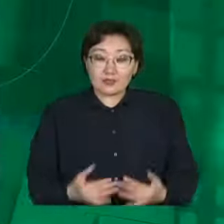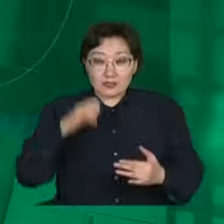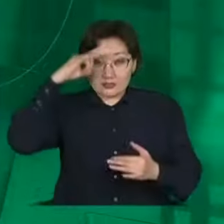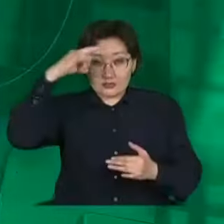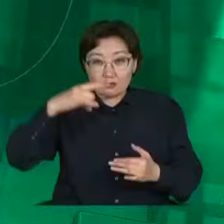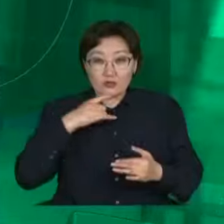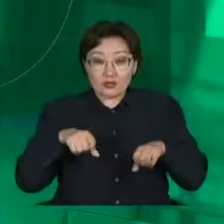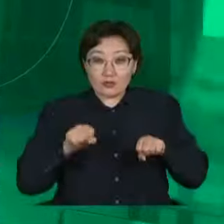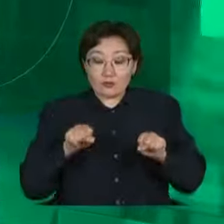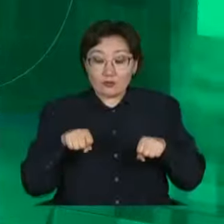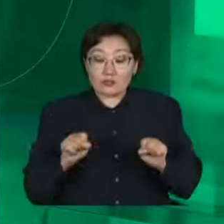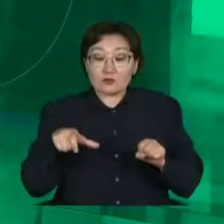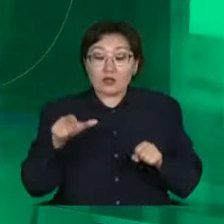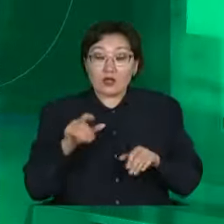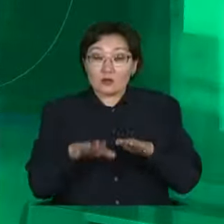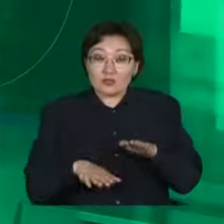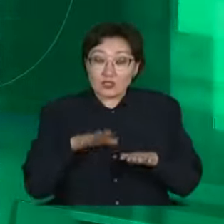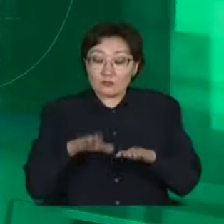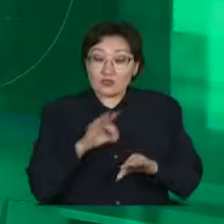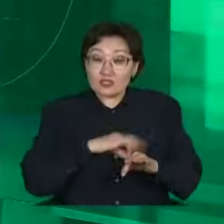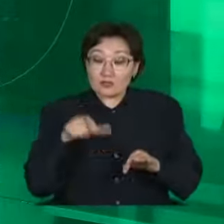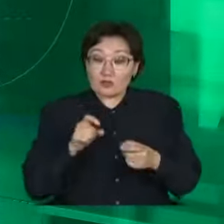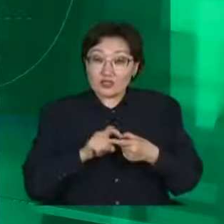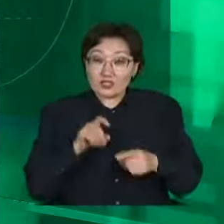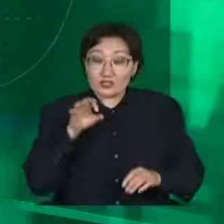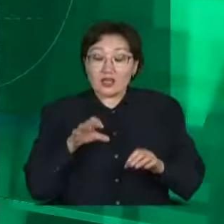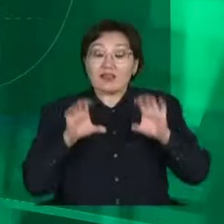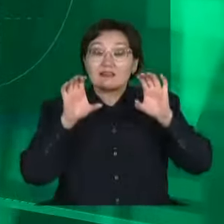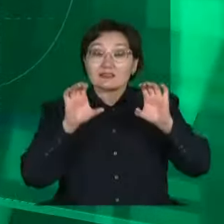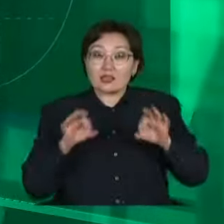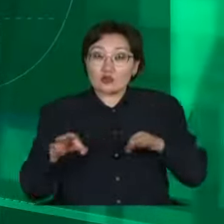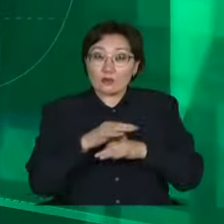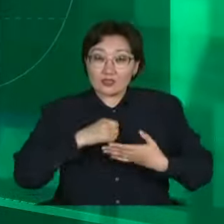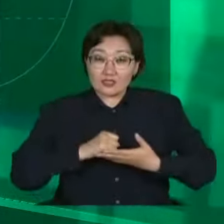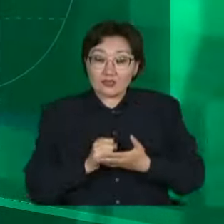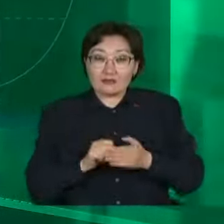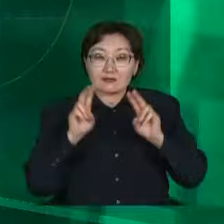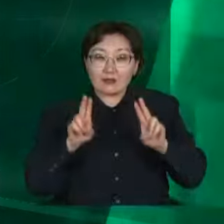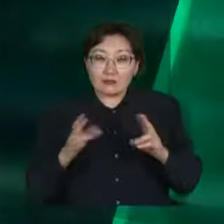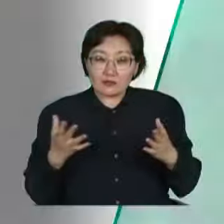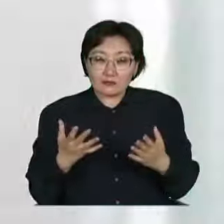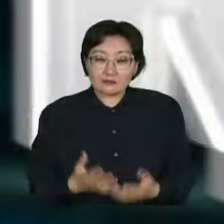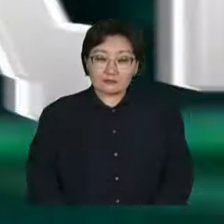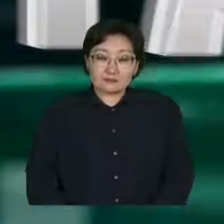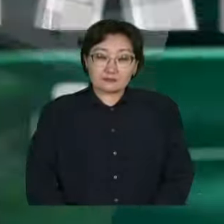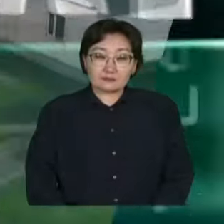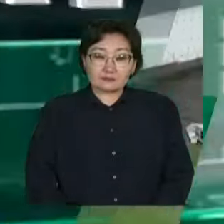Елімізде мопед жүргізушілері мен самокат тізгіндегендерге қатысты заң жобасы мақұлданды. Талап қандай?